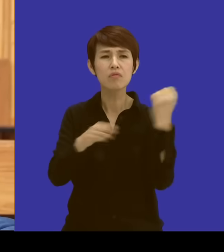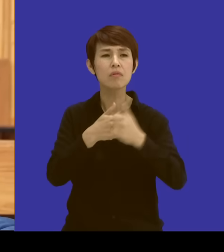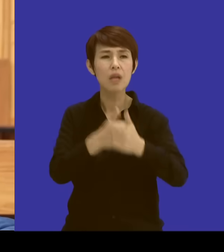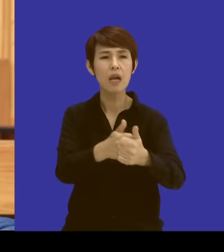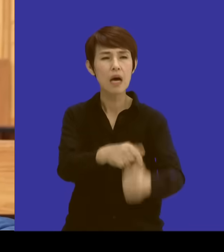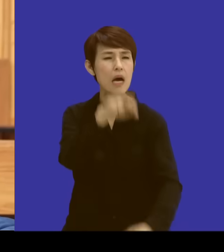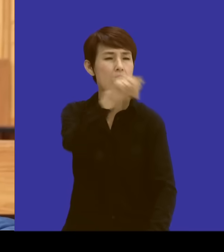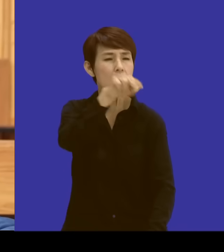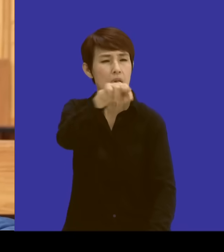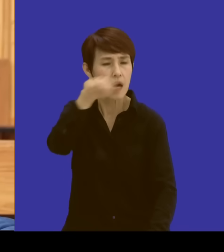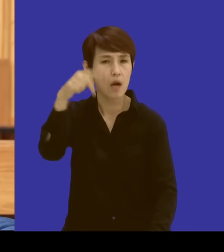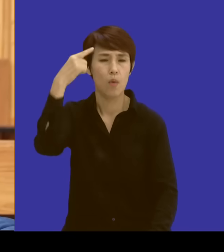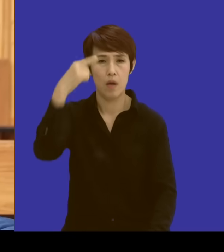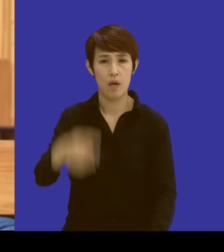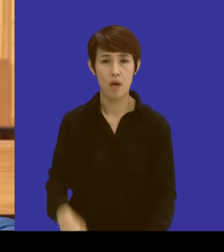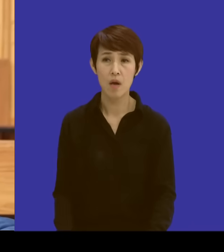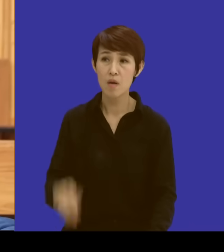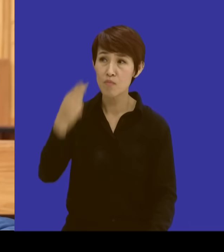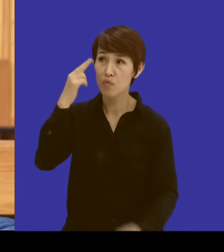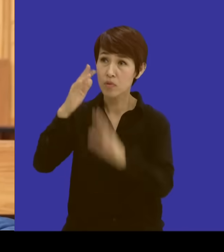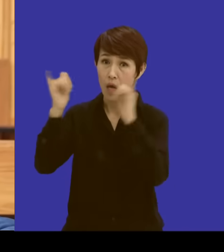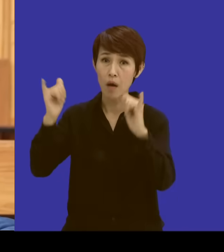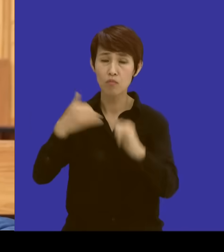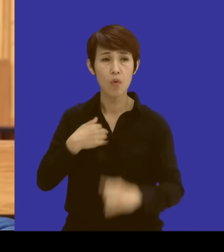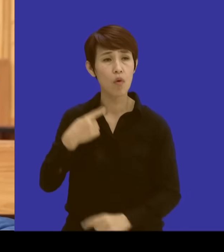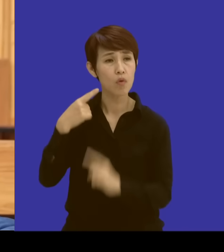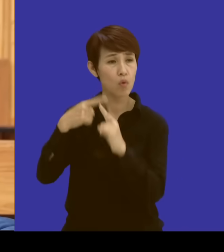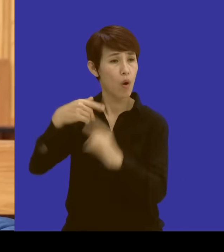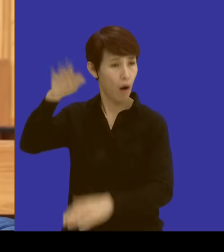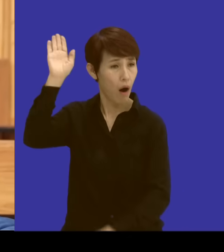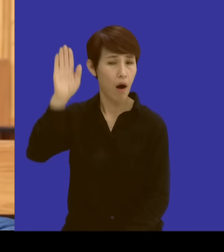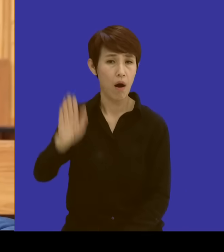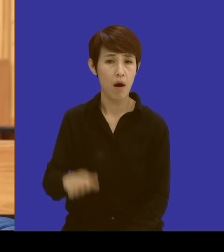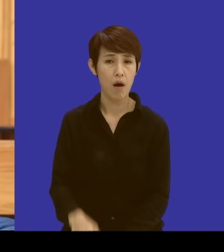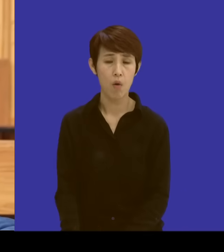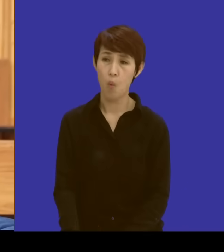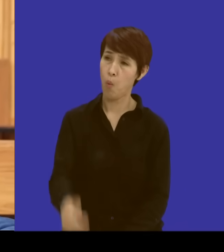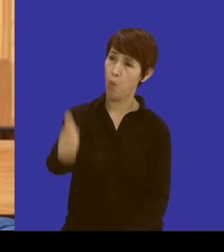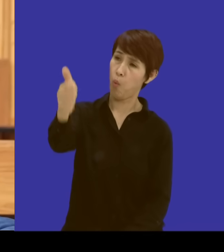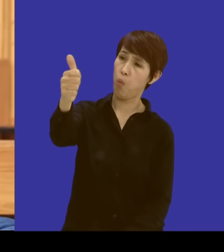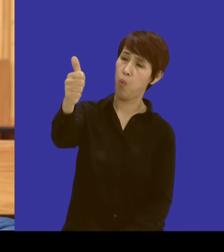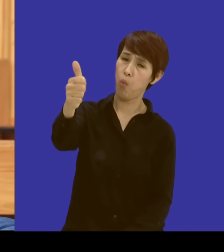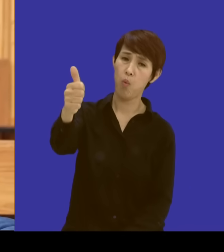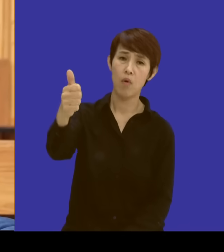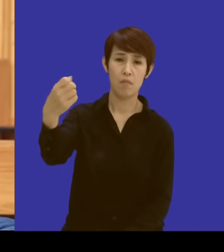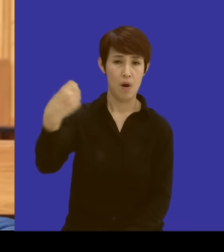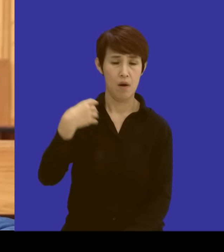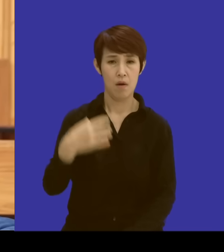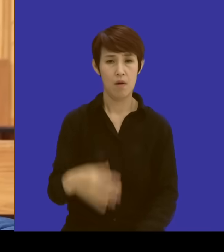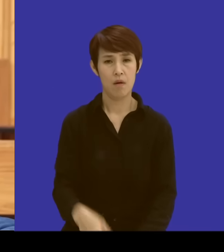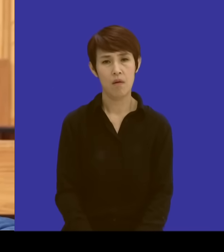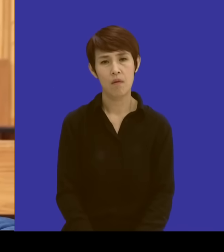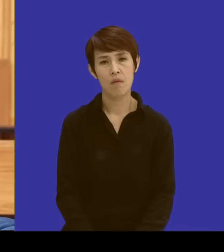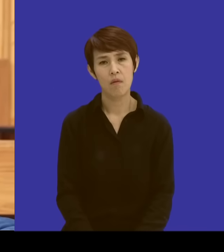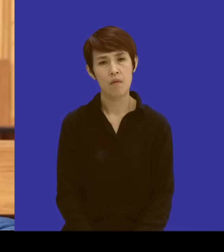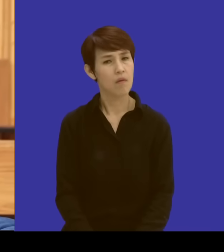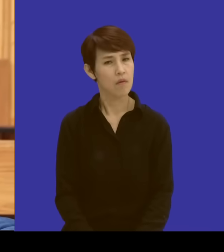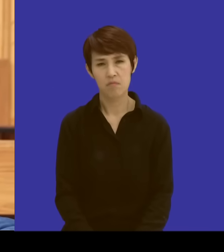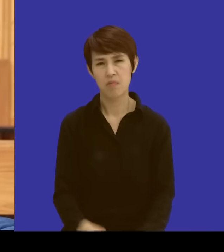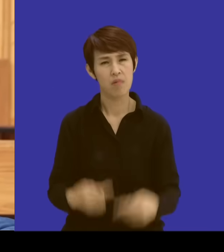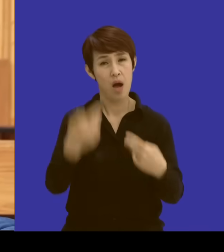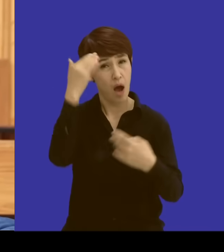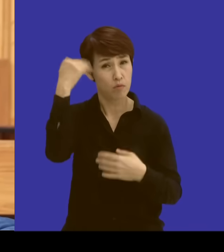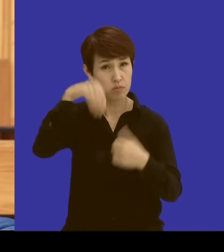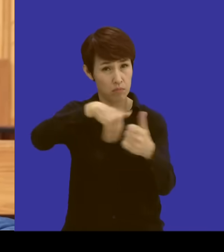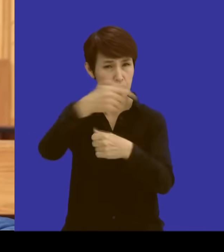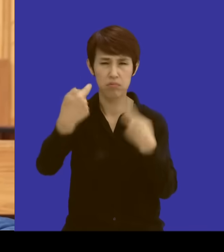기준으로 판단해서 근데 미국 사람들은 다 그냥 go to church on Sunday 다 하면 크리스찬 굿 이렇게 하잖아요. 그러니까 전 그런 게 참 이해가 안